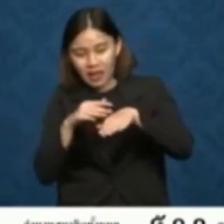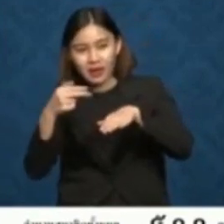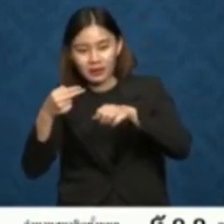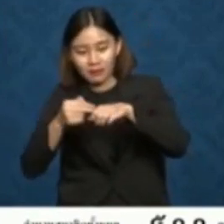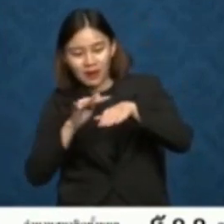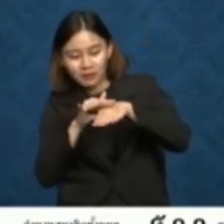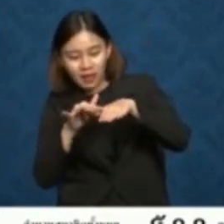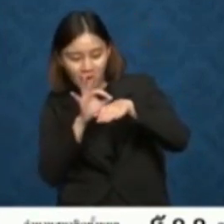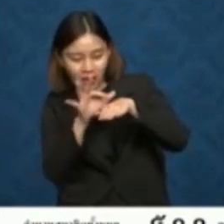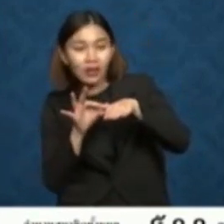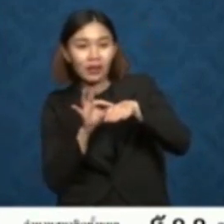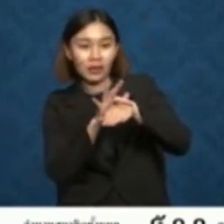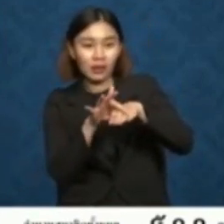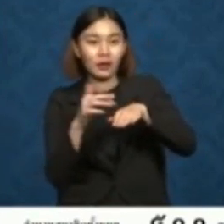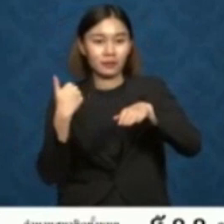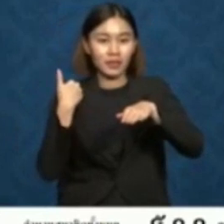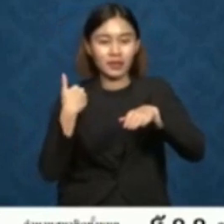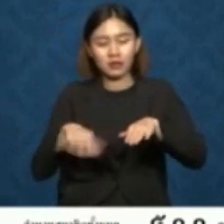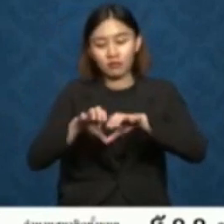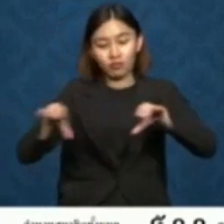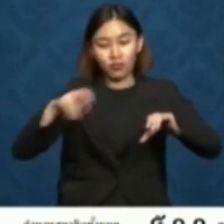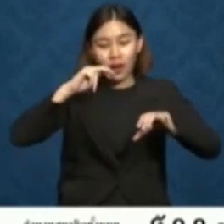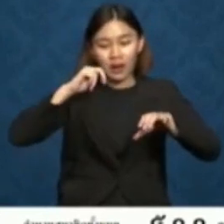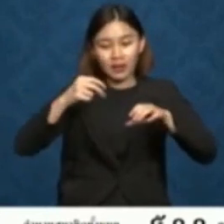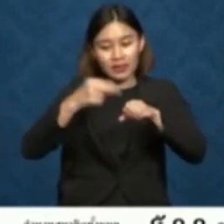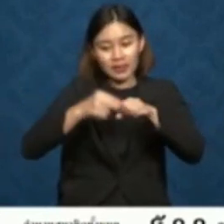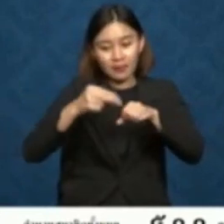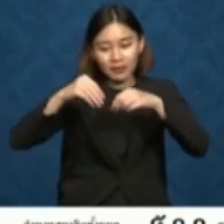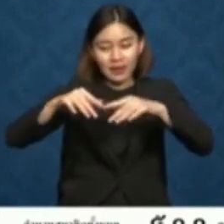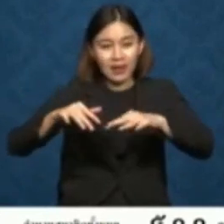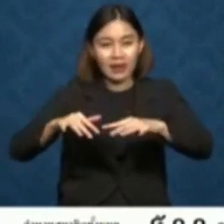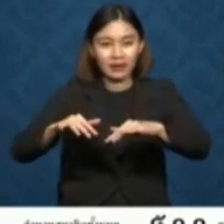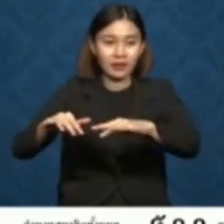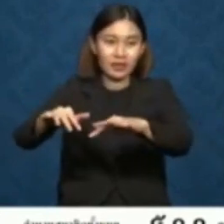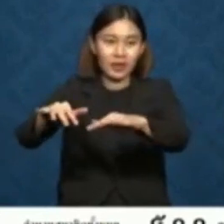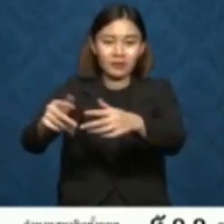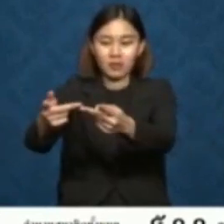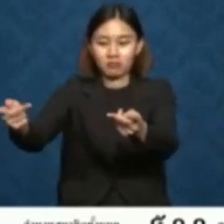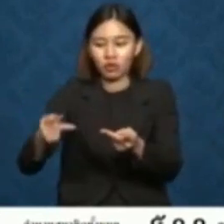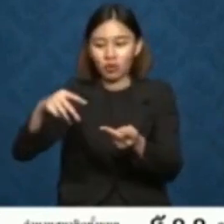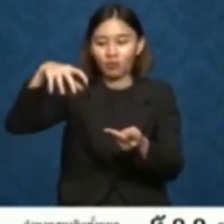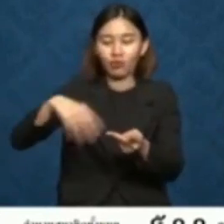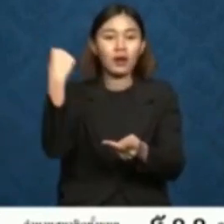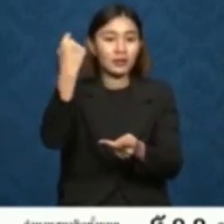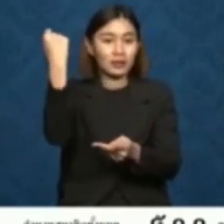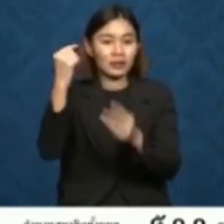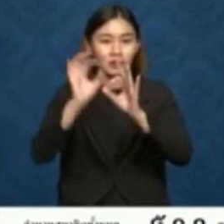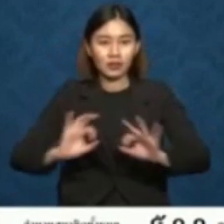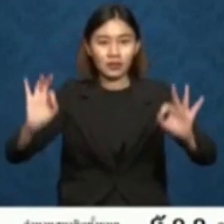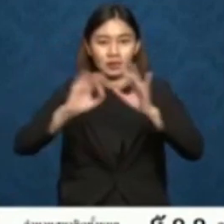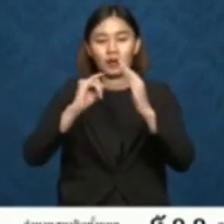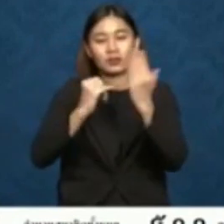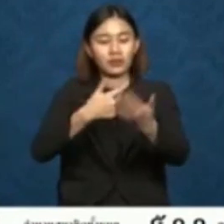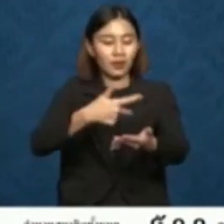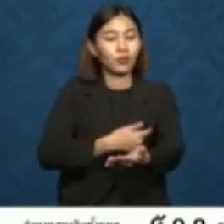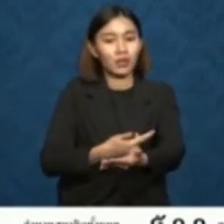ะครับซึ่งเต็มไปด้วยคราบน้ำมันนอกจากนั้นเนี่ยคราบน้ำมันที่รั่วไหลครับยังลอยไปถึงเกาะราชาใหญ่นะครับที่เป็นสถานที่